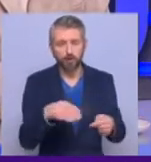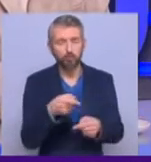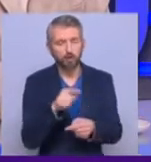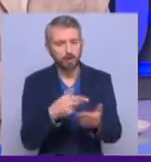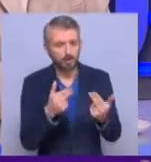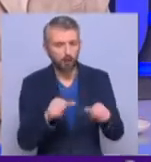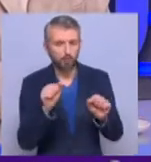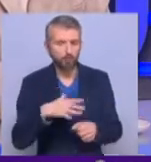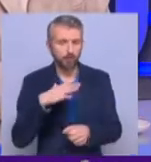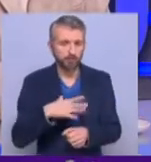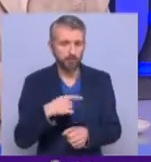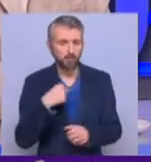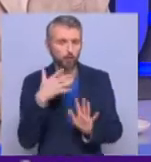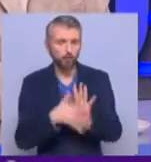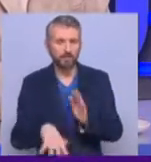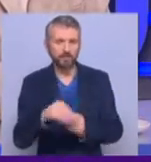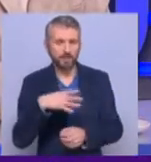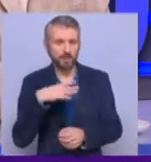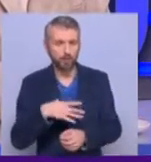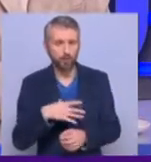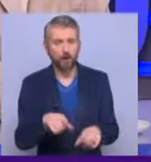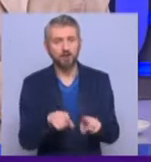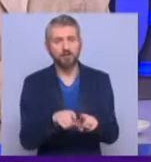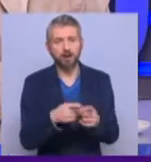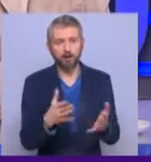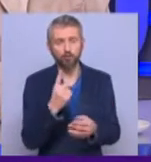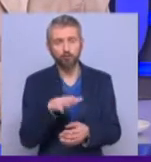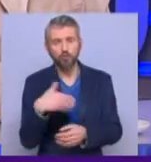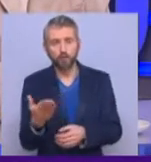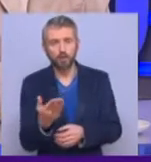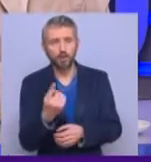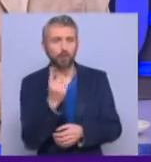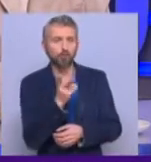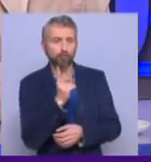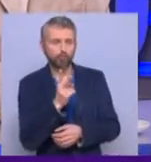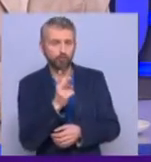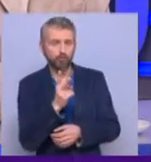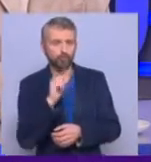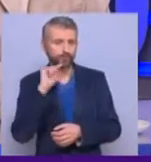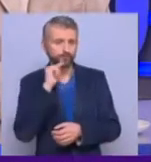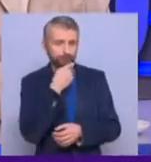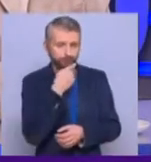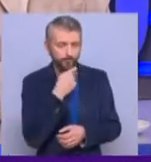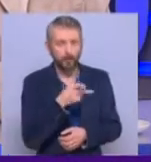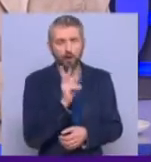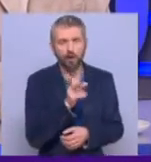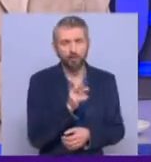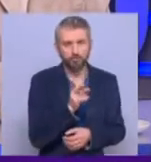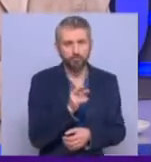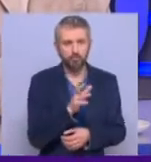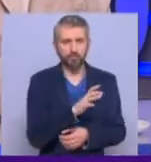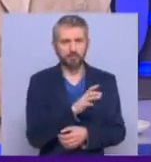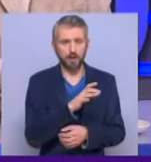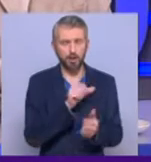да, можна терпіти, але ми розуміємо, що ми всі терпимо. А так, з одної сторони, одним пояси затягують, а з другої сторони, статки деяких нас окремих